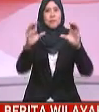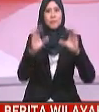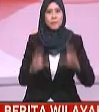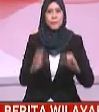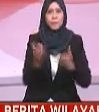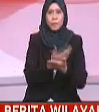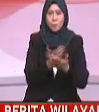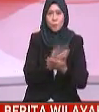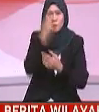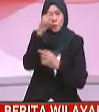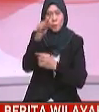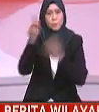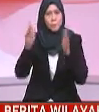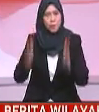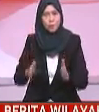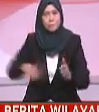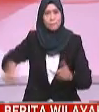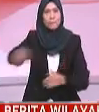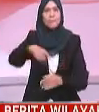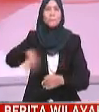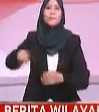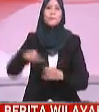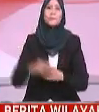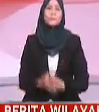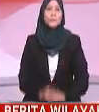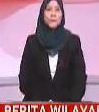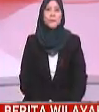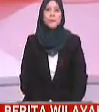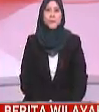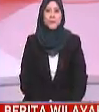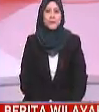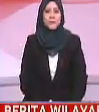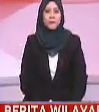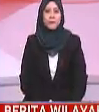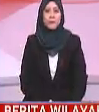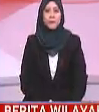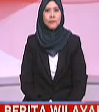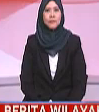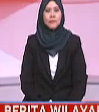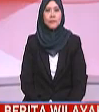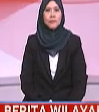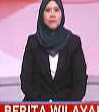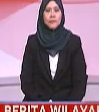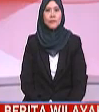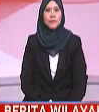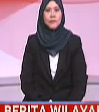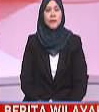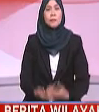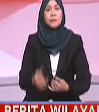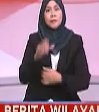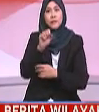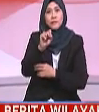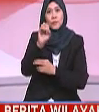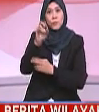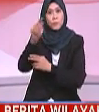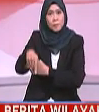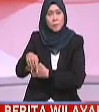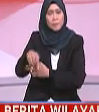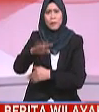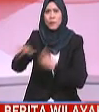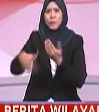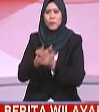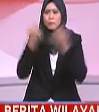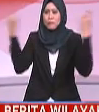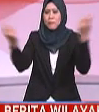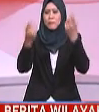baharu kepada penduduk setempat. Prosedur operasi standard SOP semua majlis